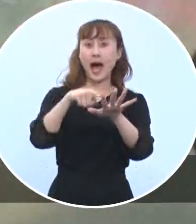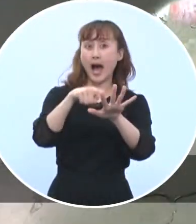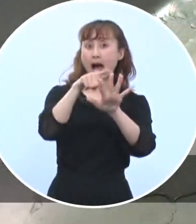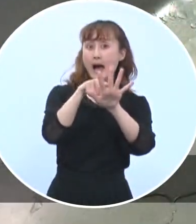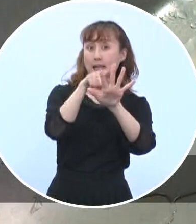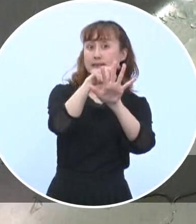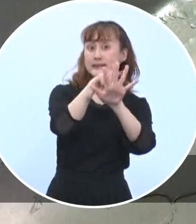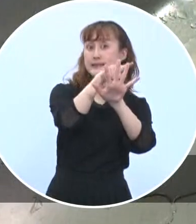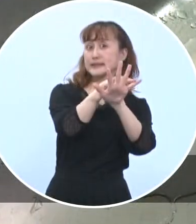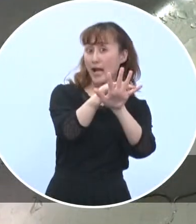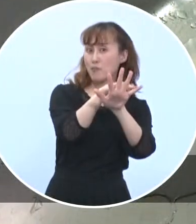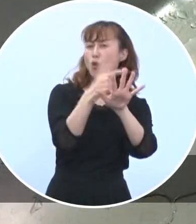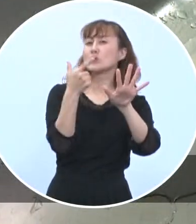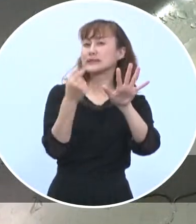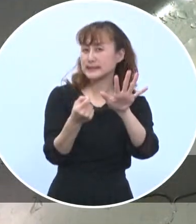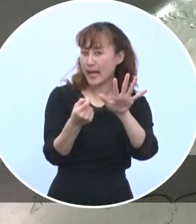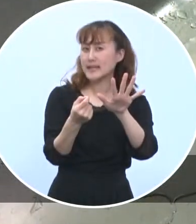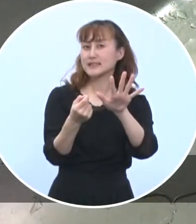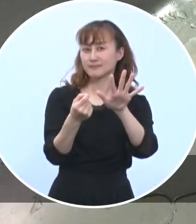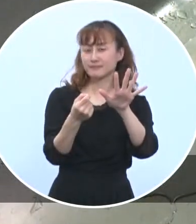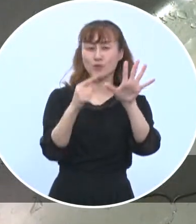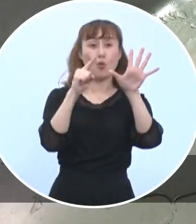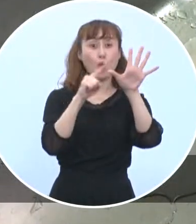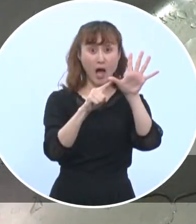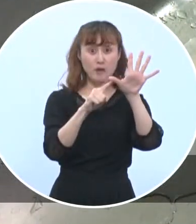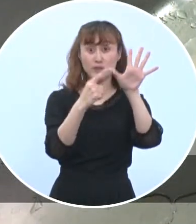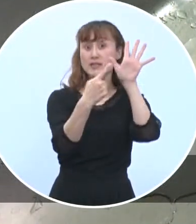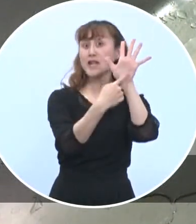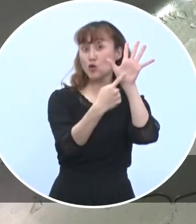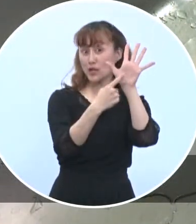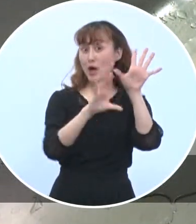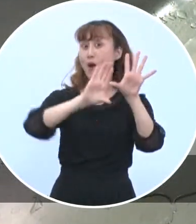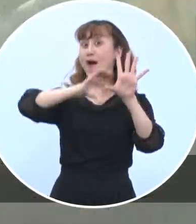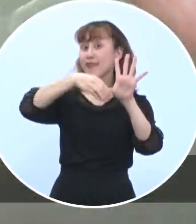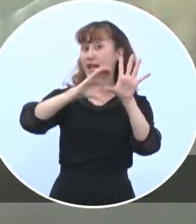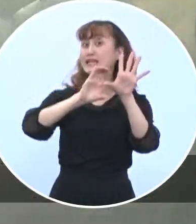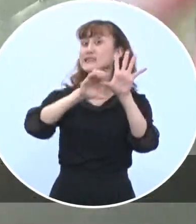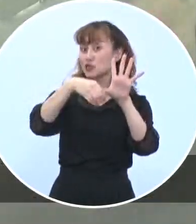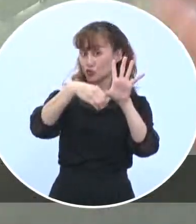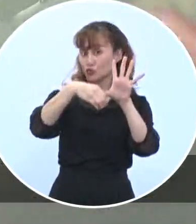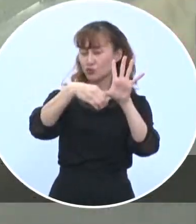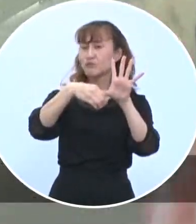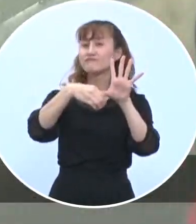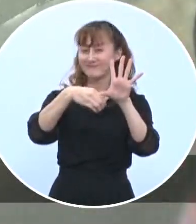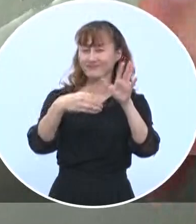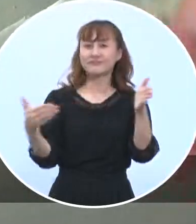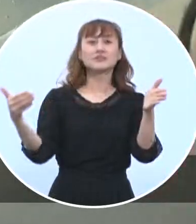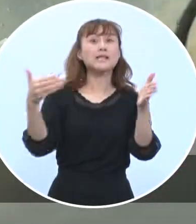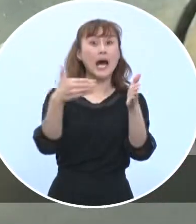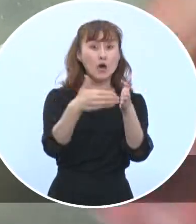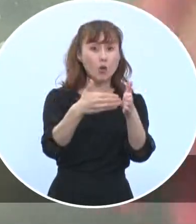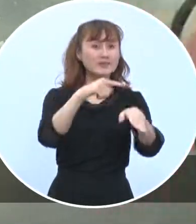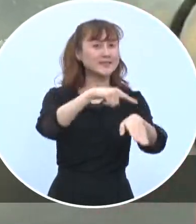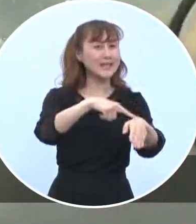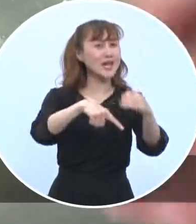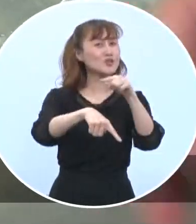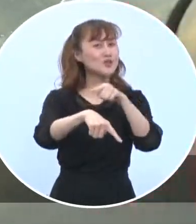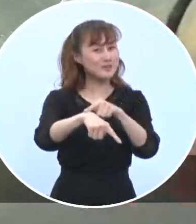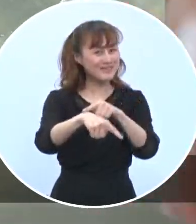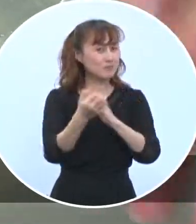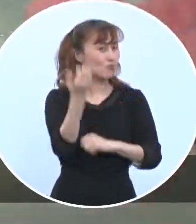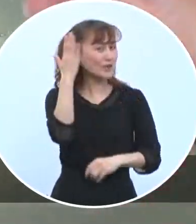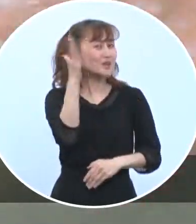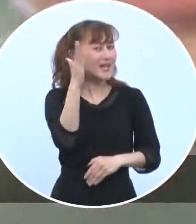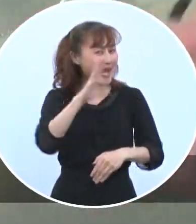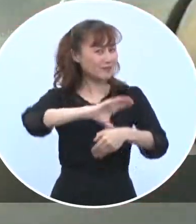います。親指と手のひらはねじり洗いをしてください。最後に手首も忘れずに洗い